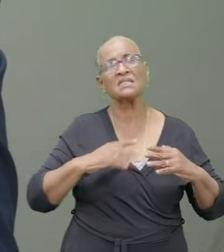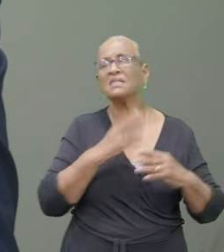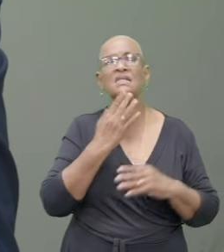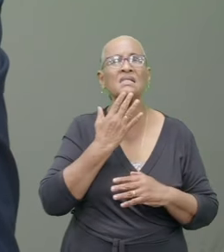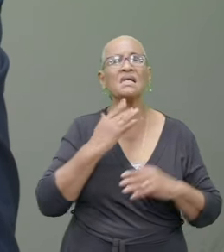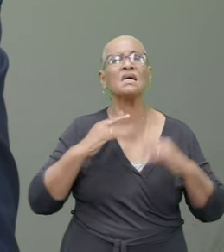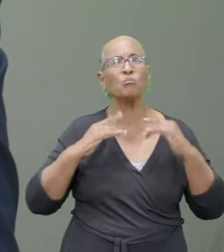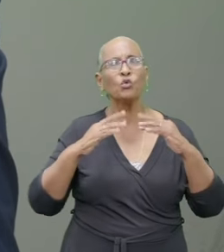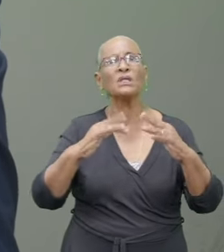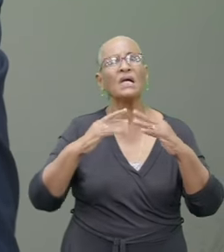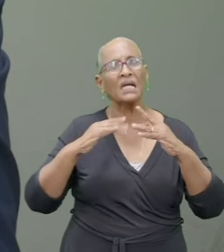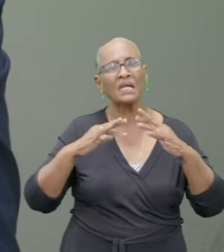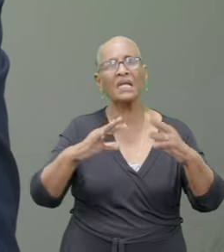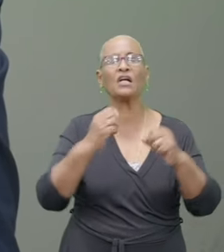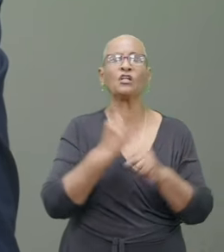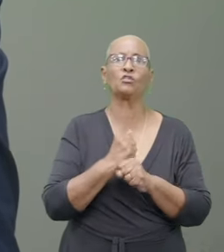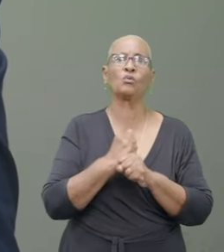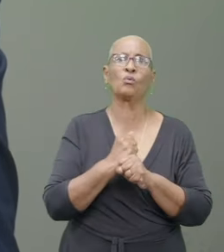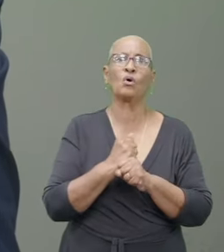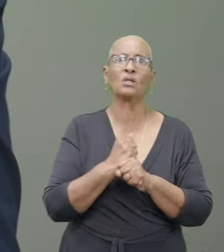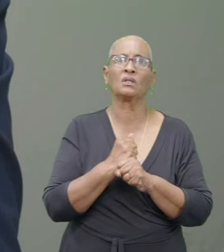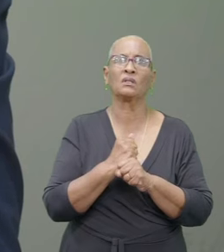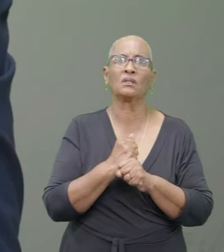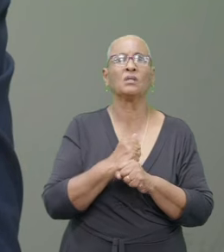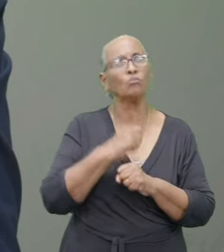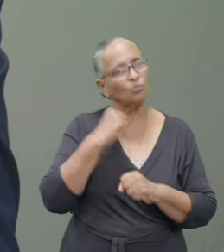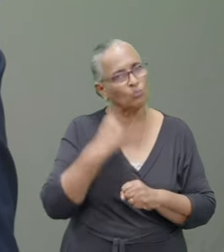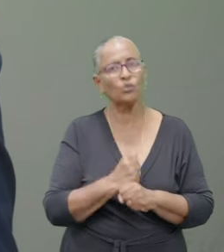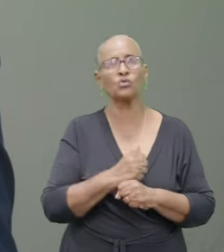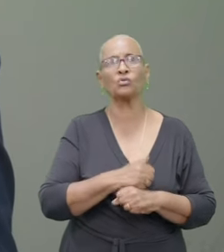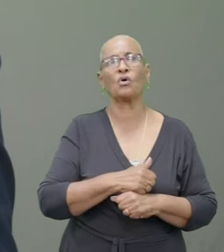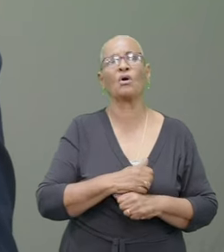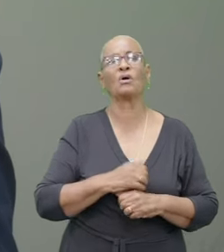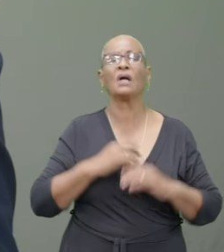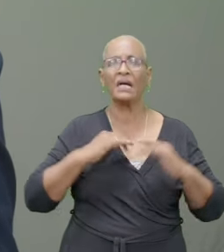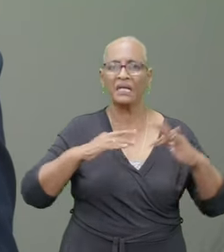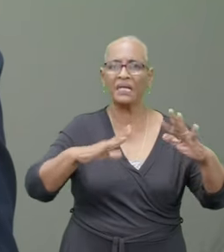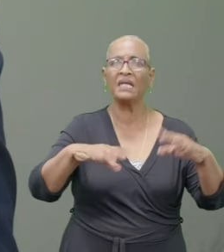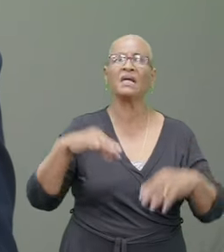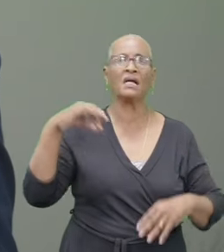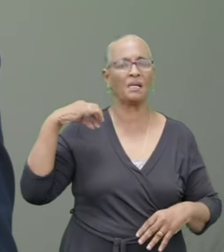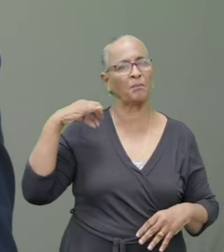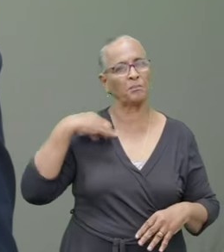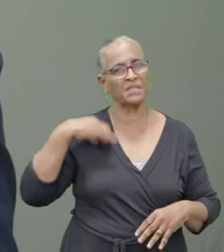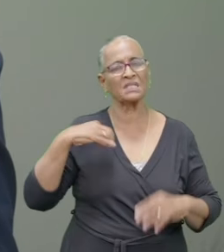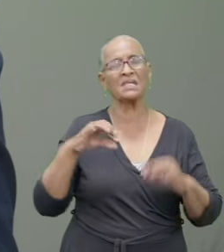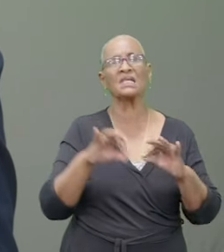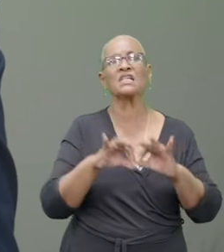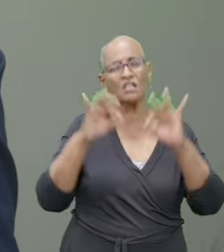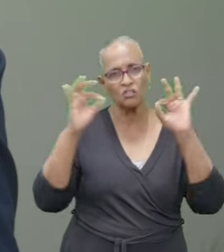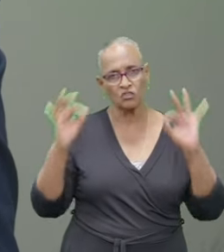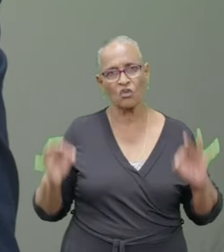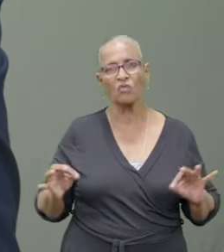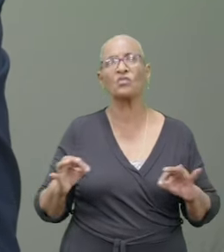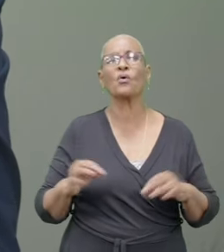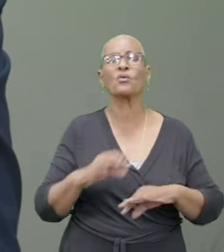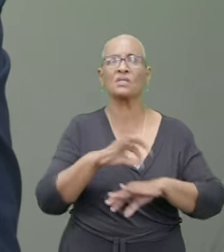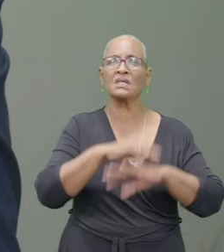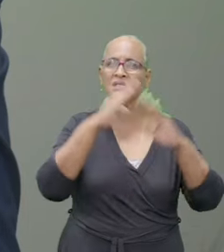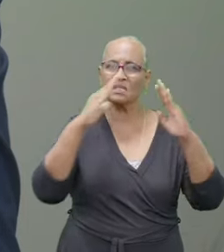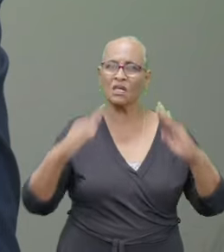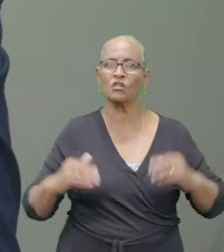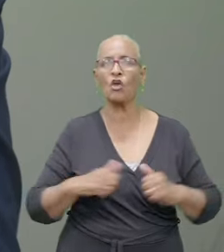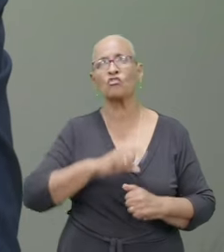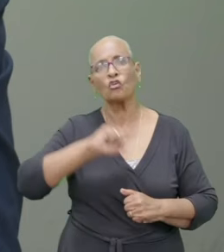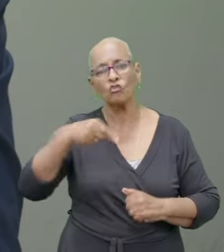worden, ook door het ziekenhuis, voor noodzakelijke dingen. Dus ontslaat u me van die vraag. Komt u op een later stadium terug of op